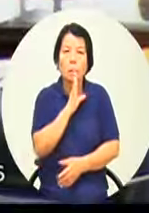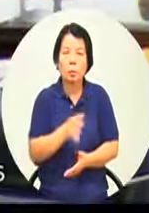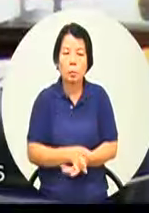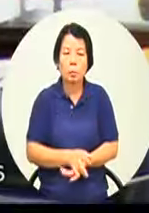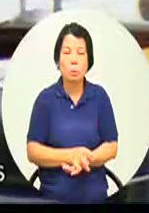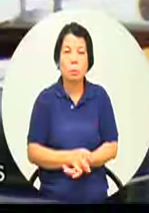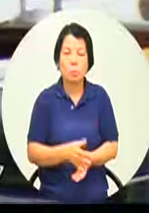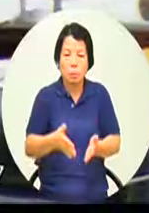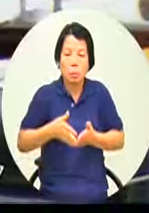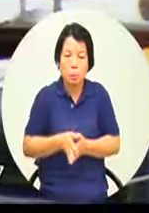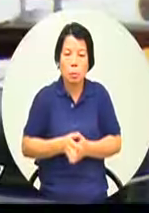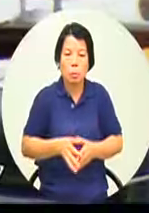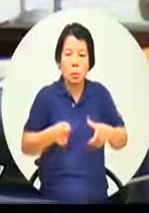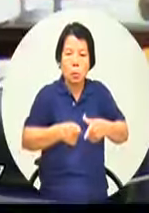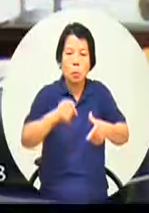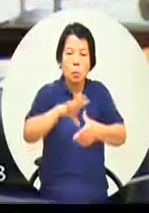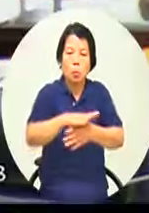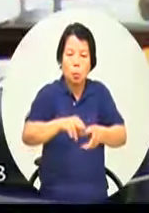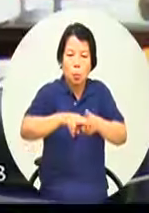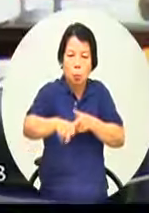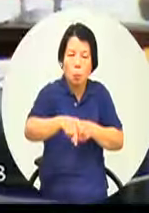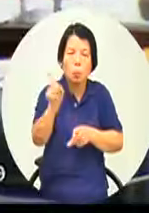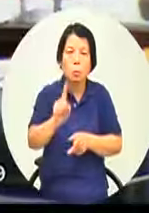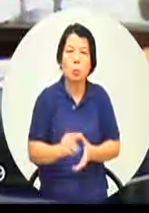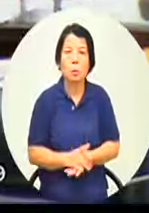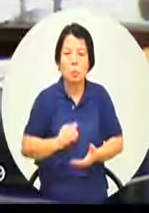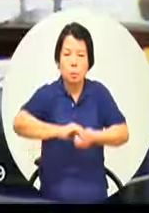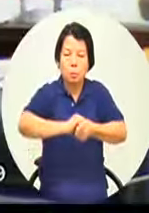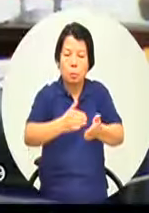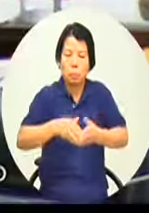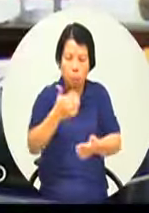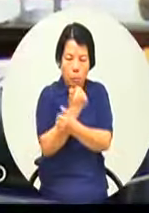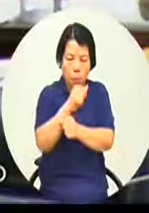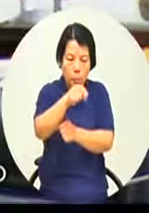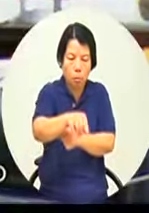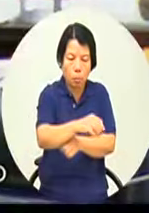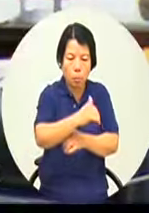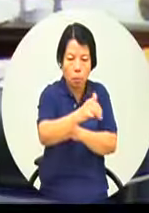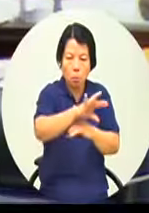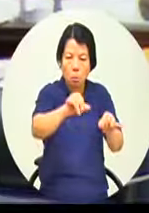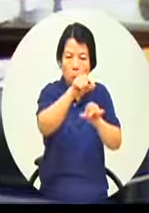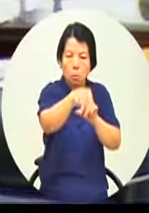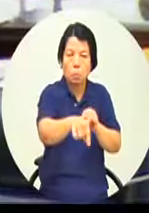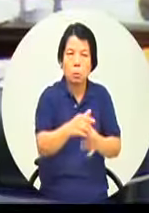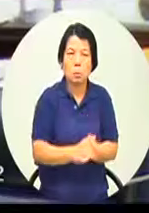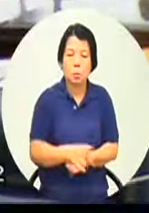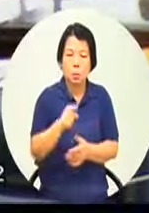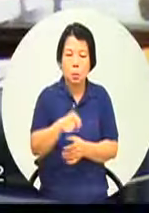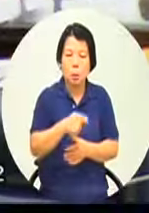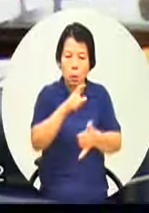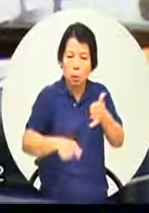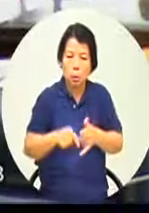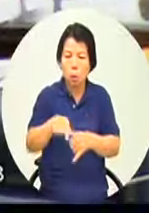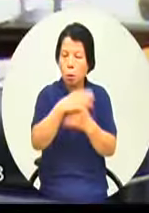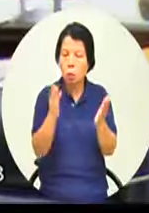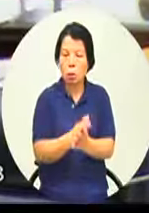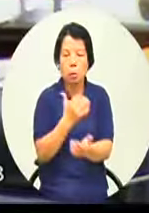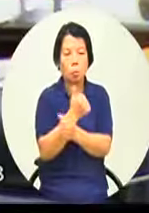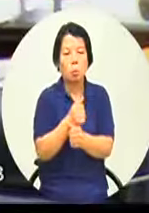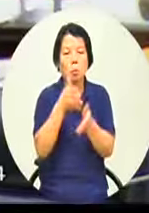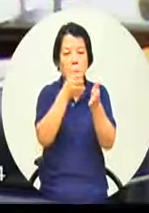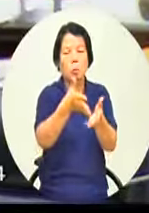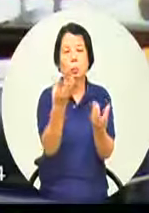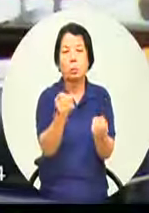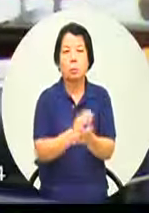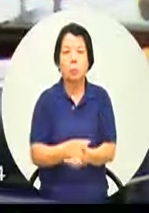物任何的文件，发啥物文，恁定爱去考虑着地方。这件就是你完全无考虑到地方，